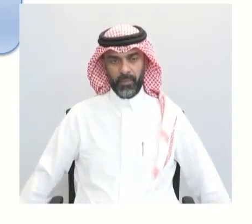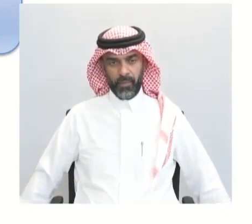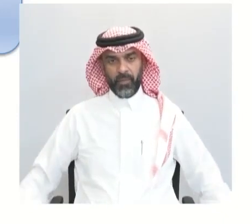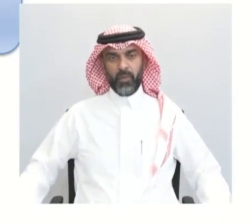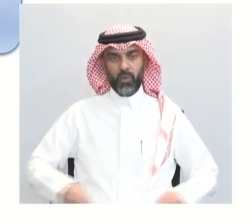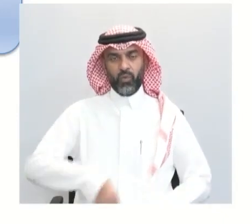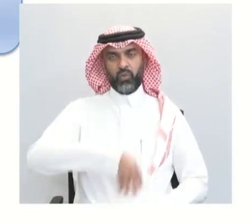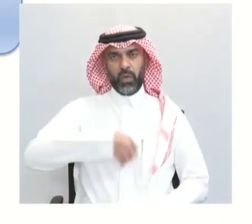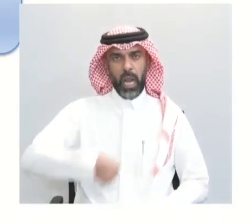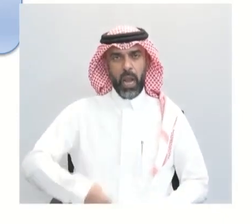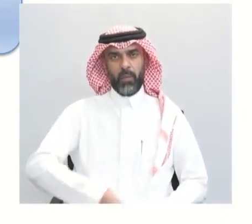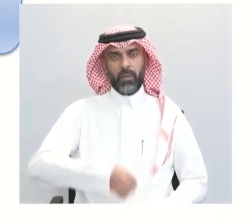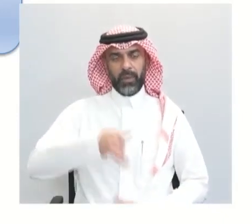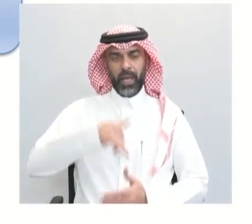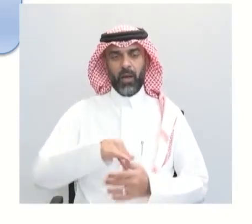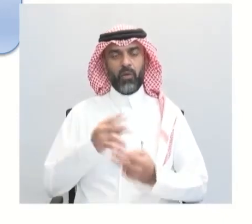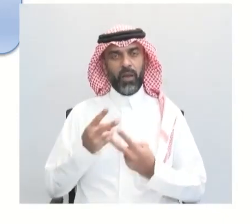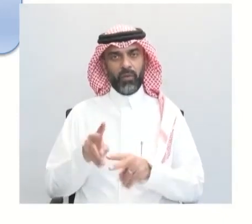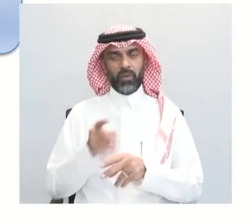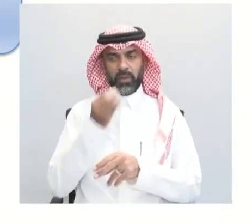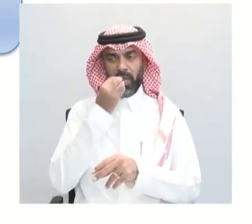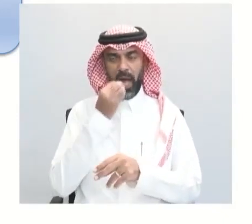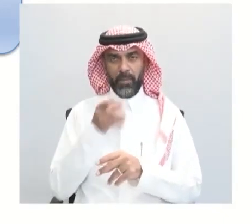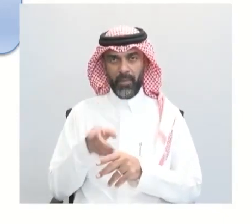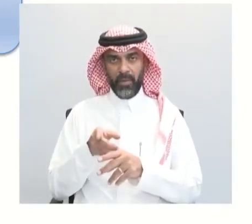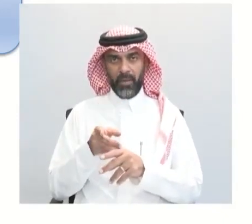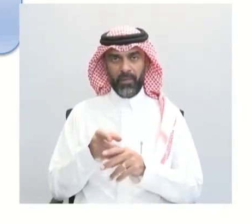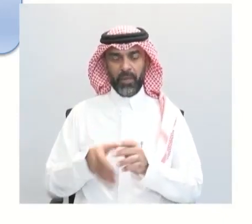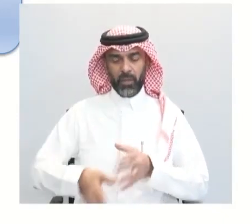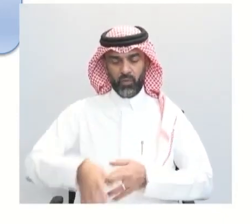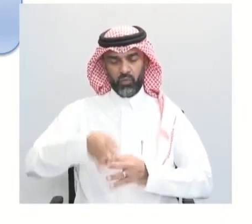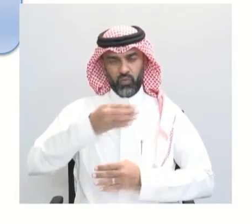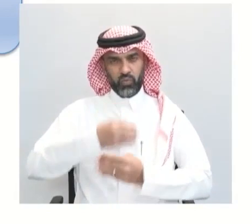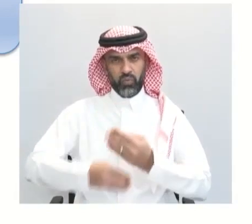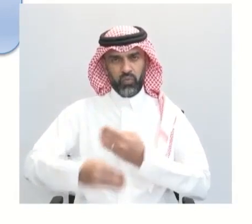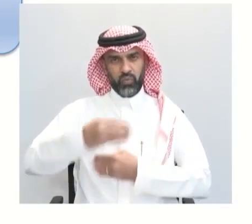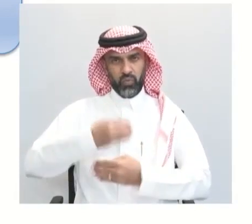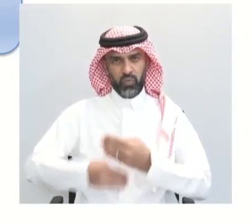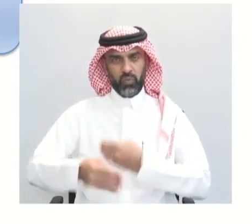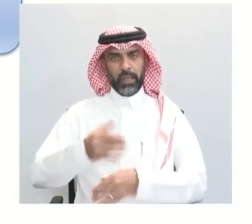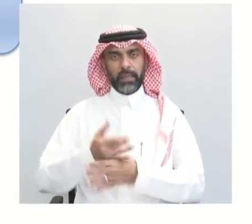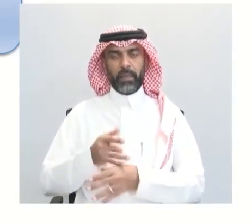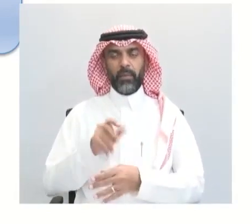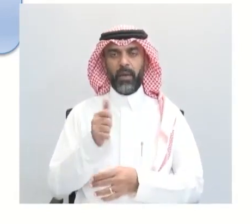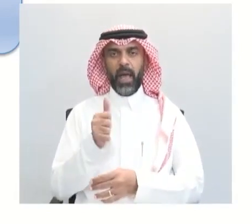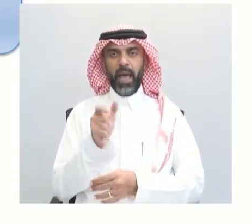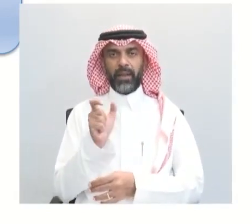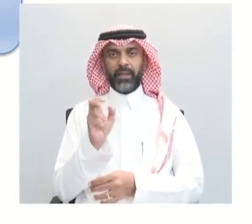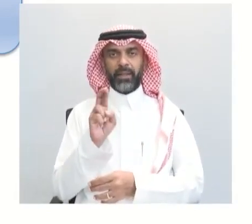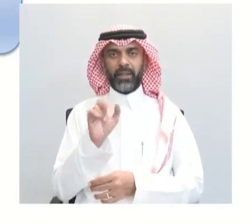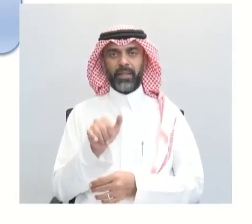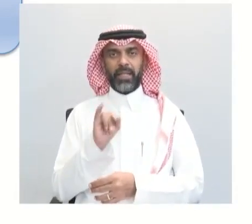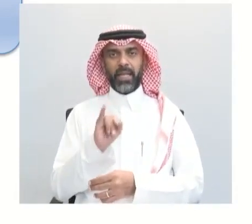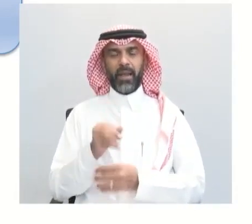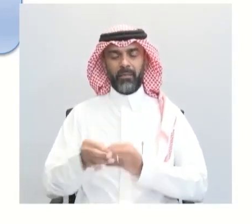ايضا سوف يسمح بحصول هذا الطعام على الانزيمات تقليب هذا الطعام لتصل هذه الانزيمات لجميع الجزء